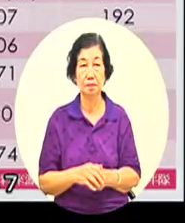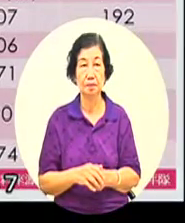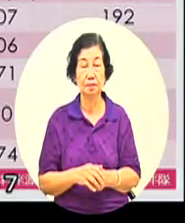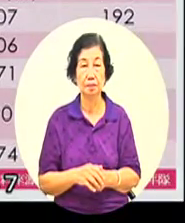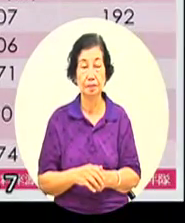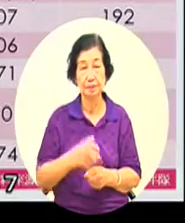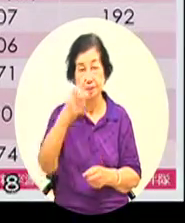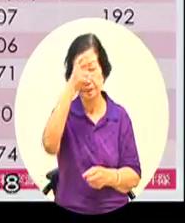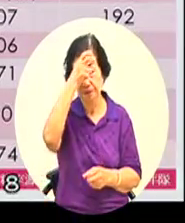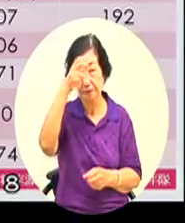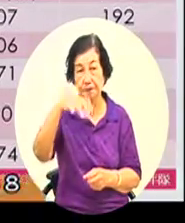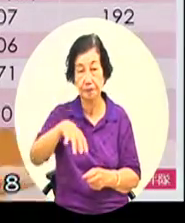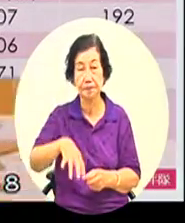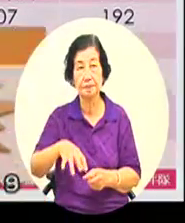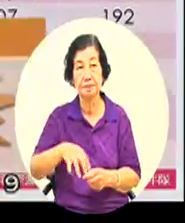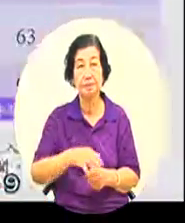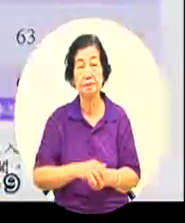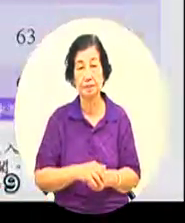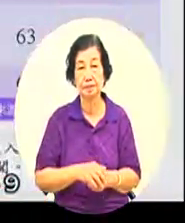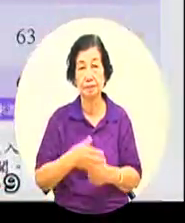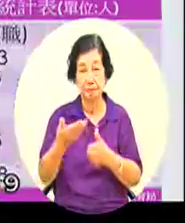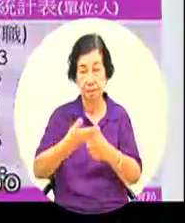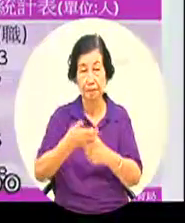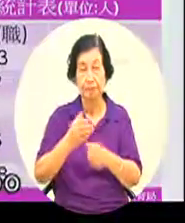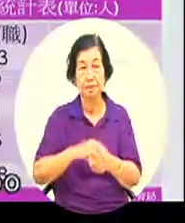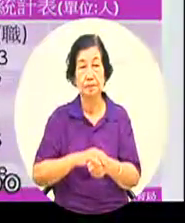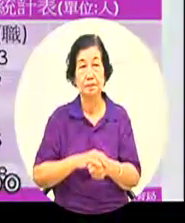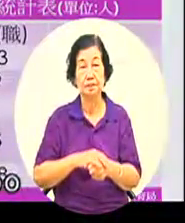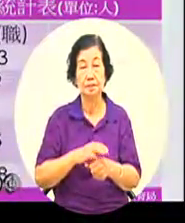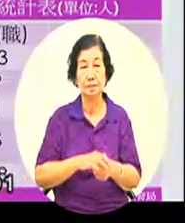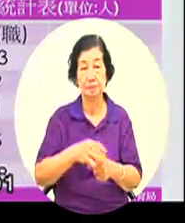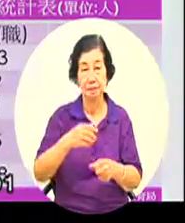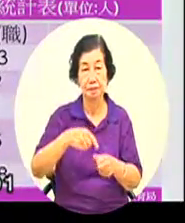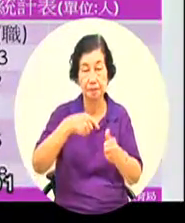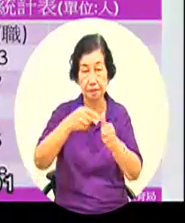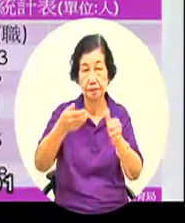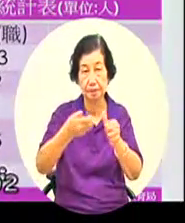察局的，来，我们再看教育局给的资料，